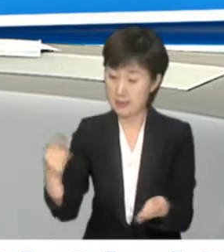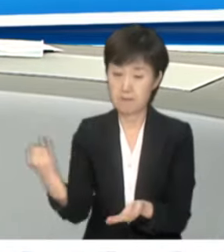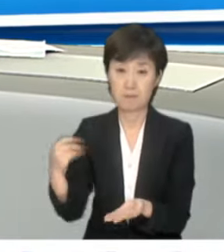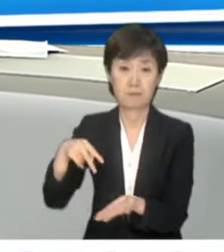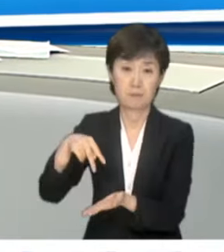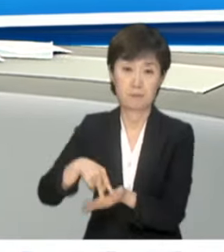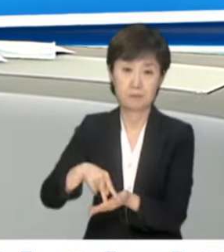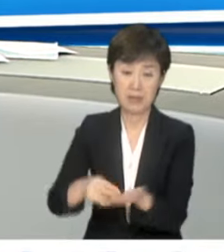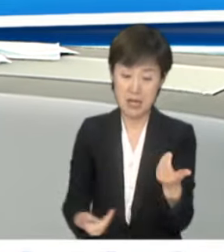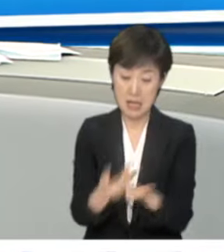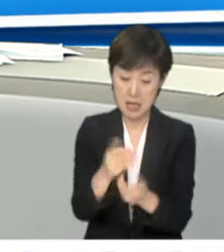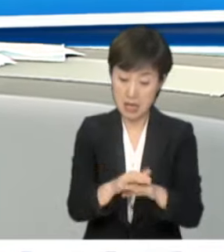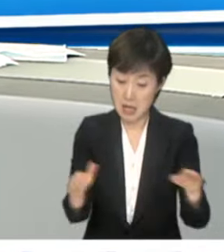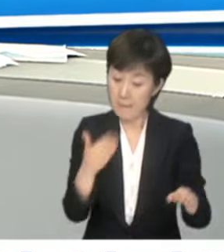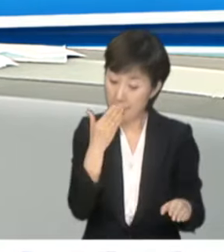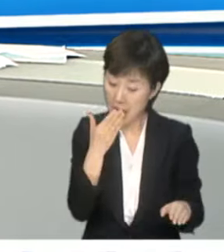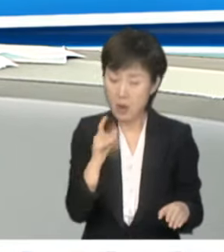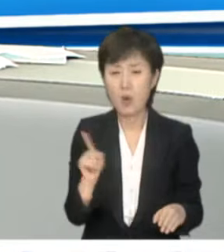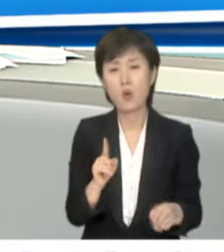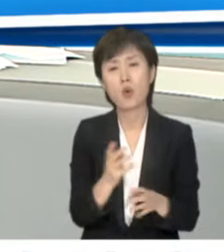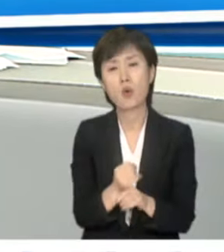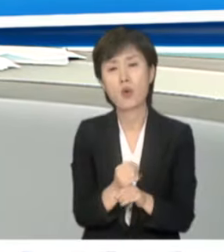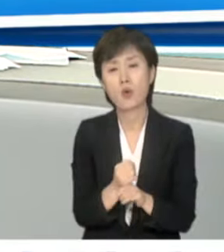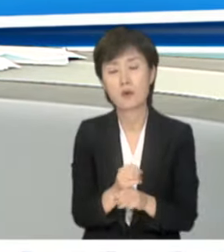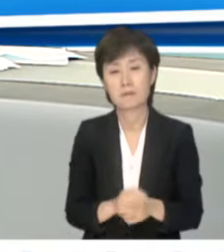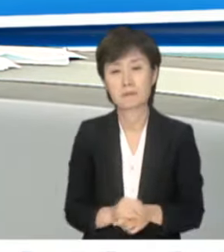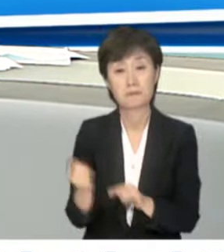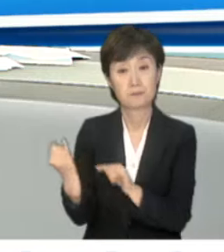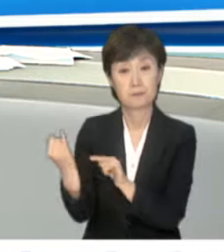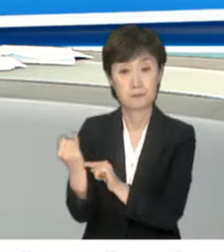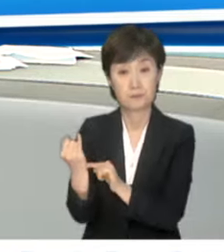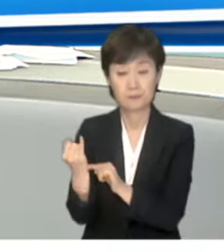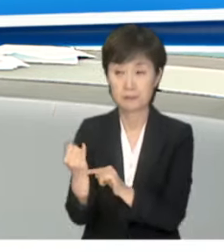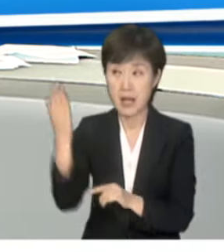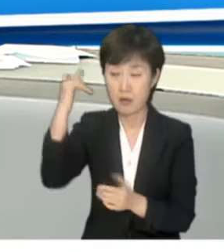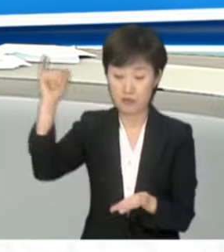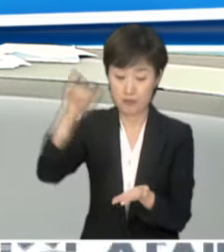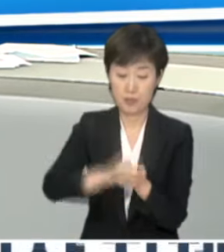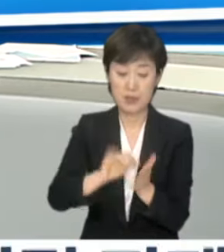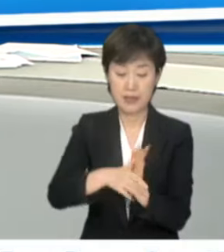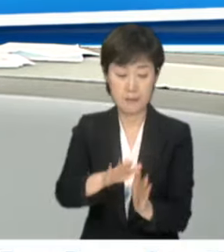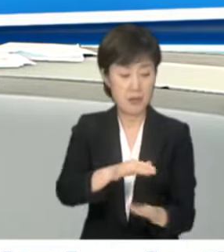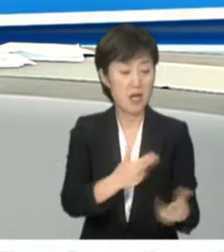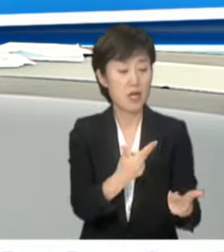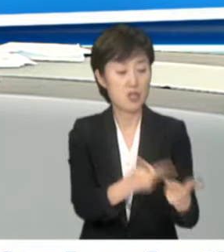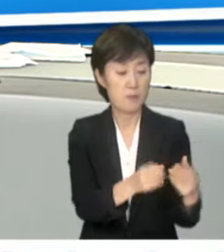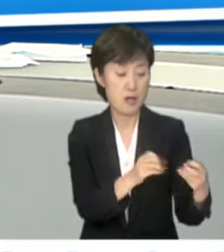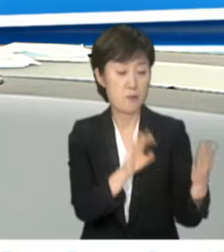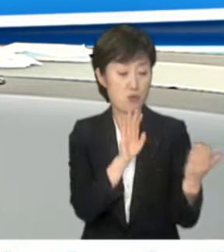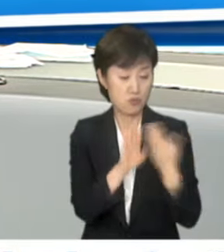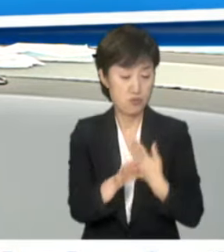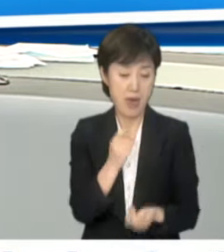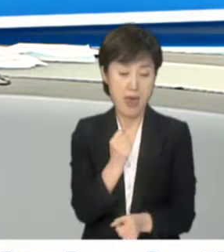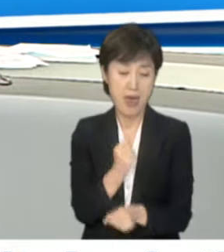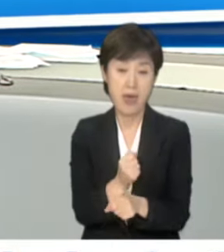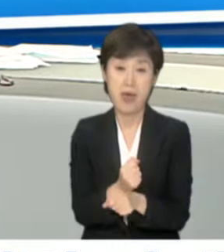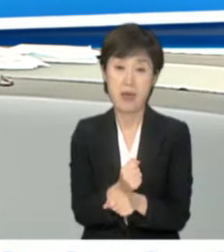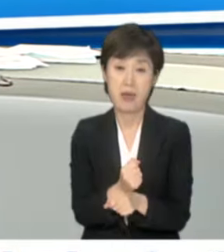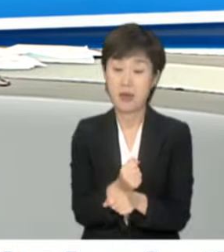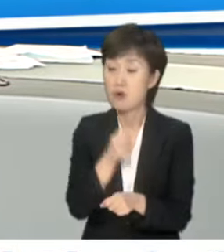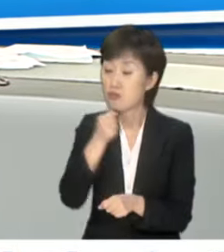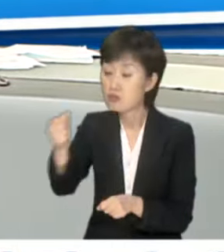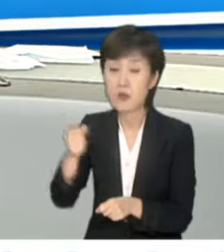좀 줄어들어야 할 텐데 일단은 안세영 선수 같은 경우에는 귀국 당시에 협회랑 상의한 뒤에 입장 전하겠다고 했고 이후에 인터뷰를